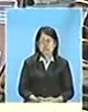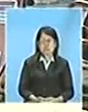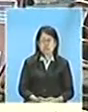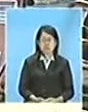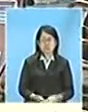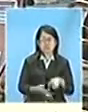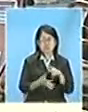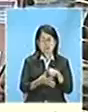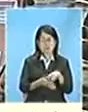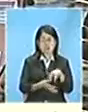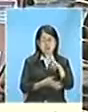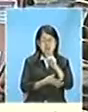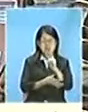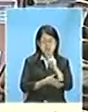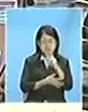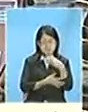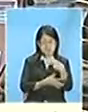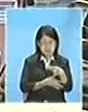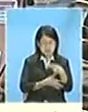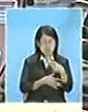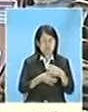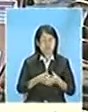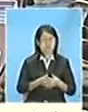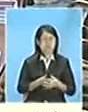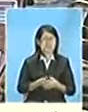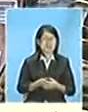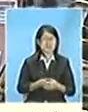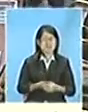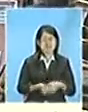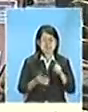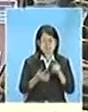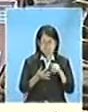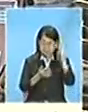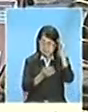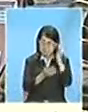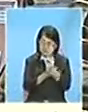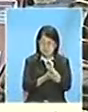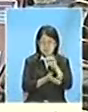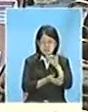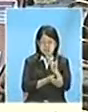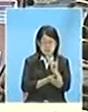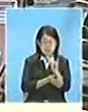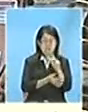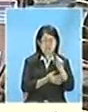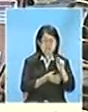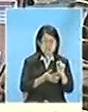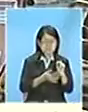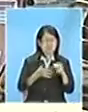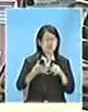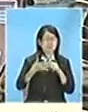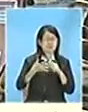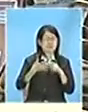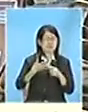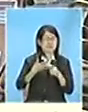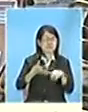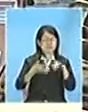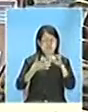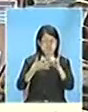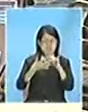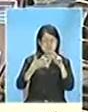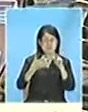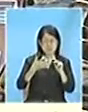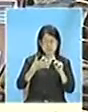นายมูหามะลอสตีบอตอพลตำรวจโทยุทธนาไทยพักดีนายยุทธน